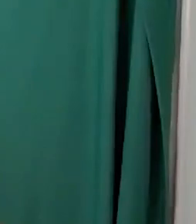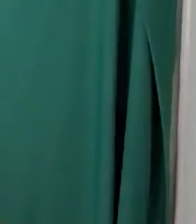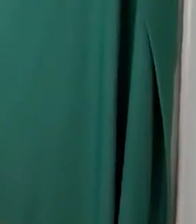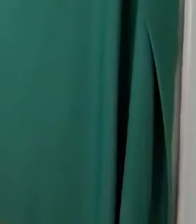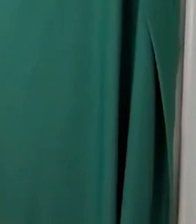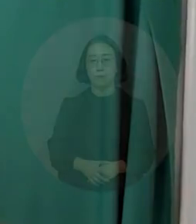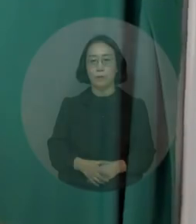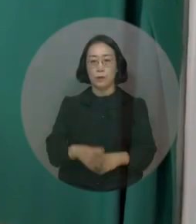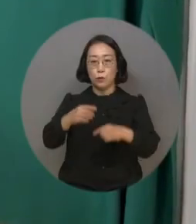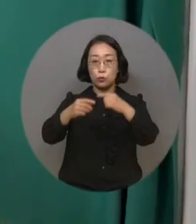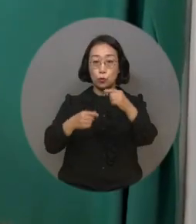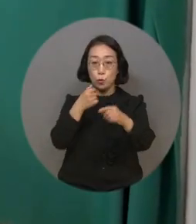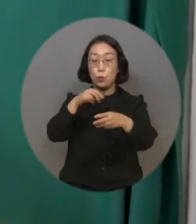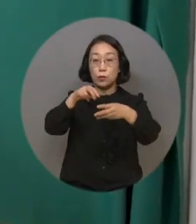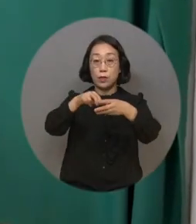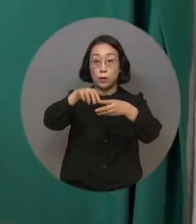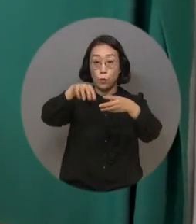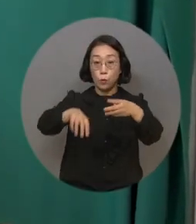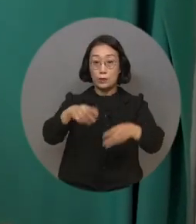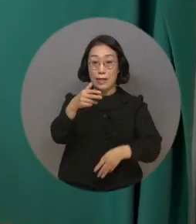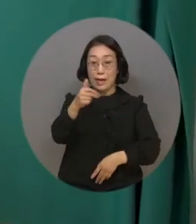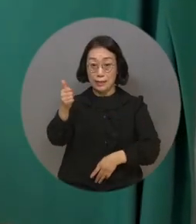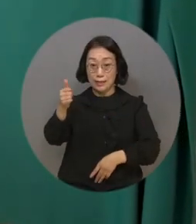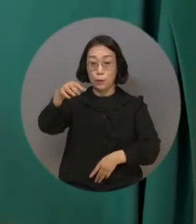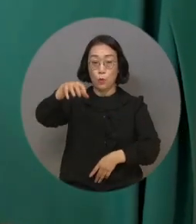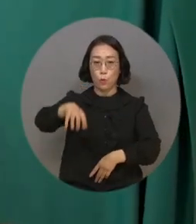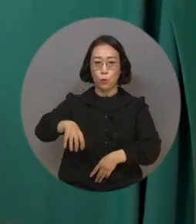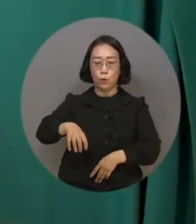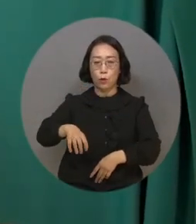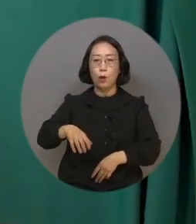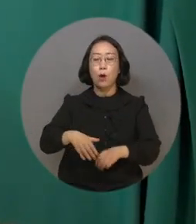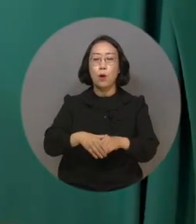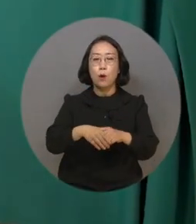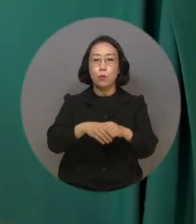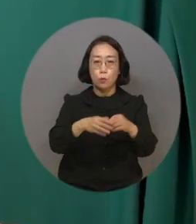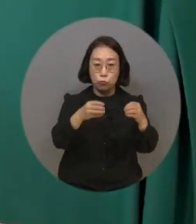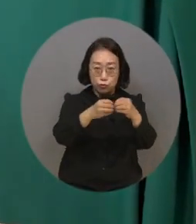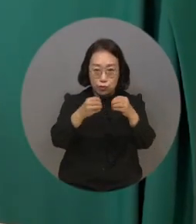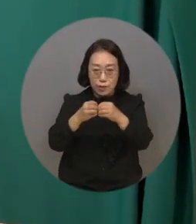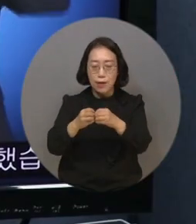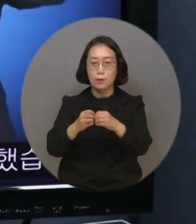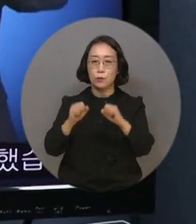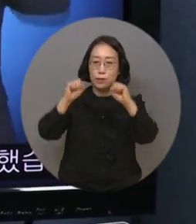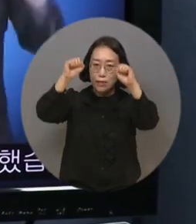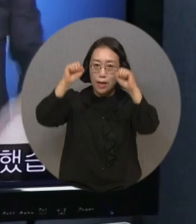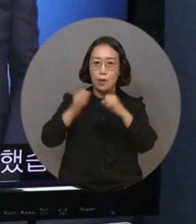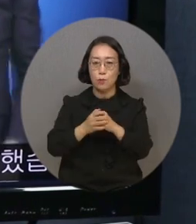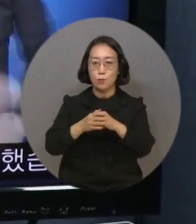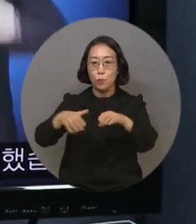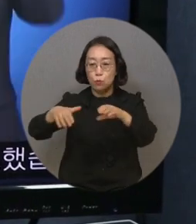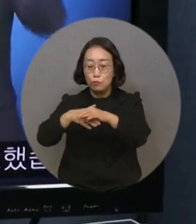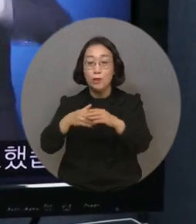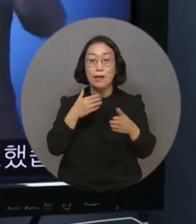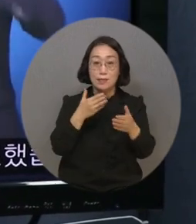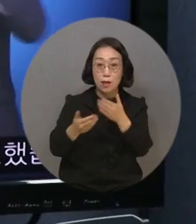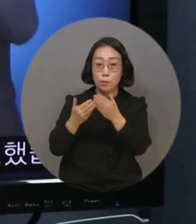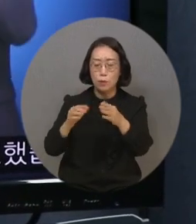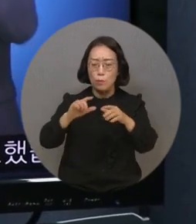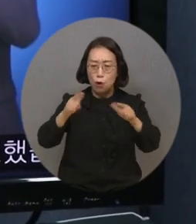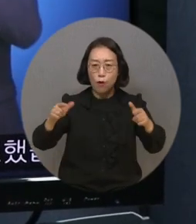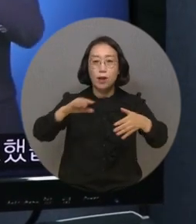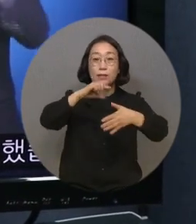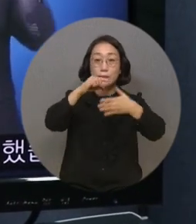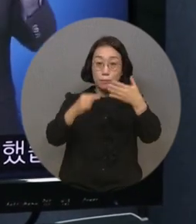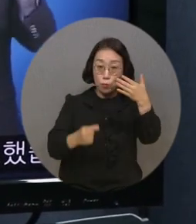장흥군 수어통역센터는 문외교실, 생활체육교실, 문화체험 등 일상을 채우는 프로그램 외에도